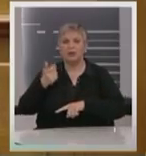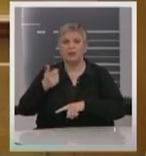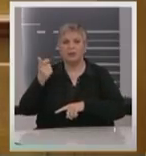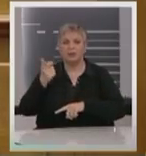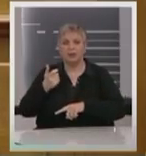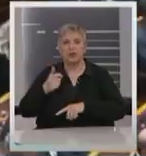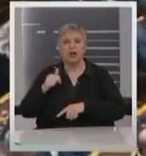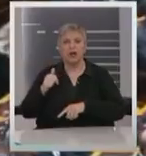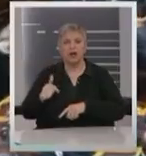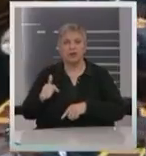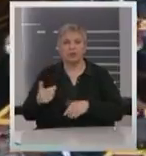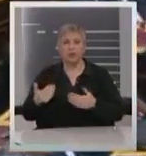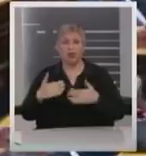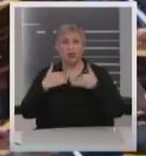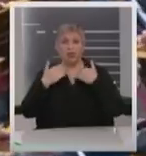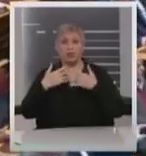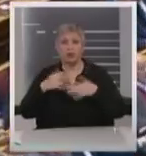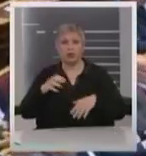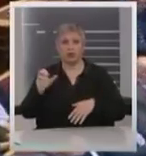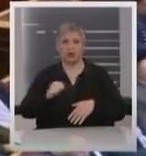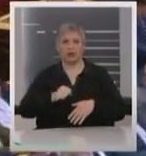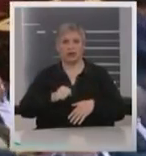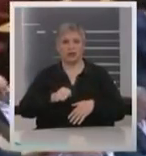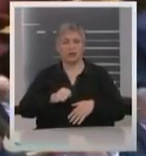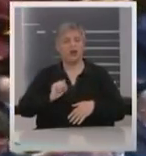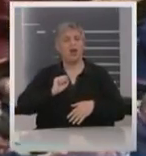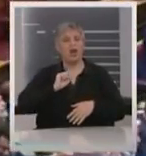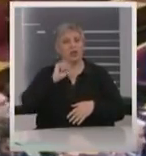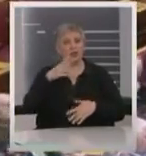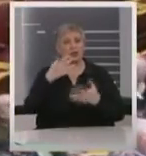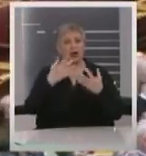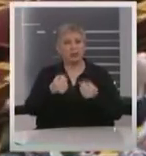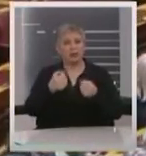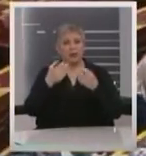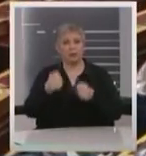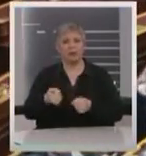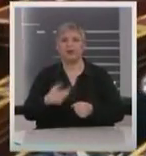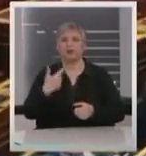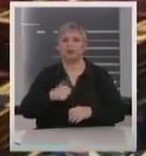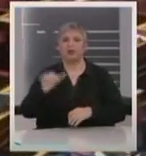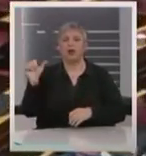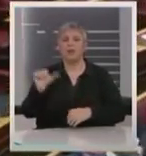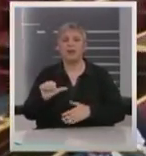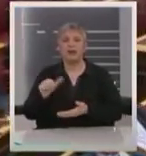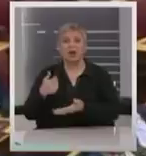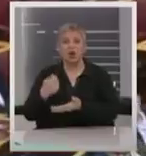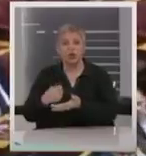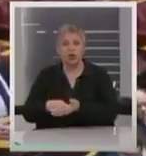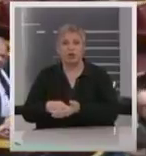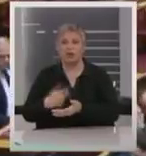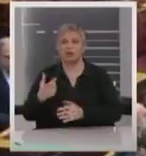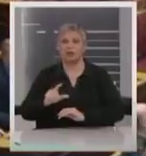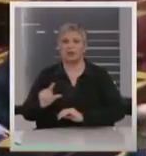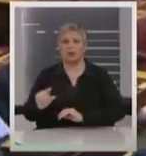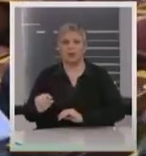ρευστότητα που υπήρχε στις διεθνείς αγορές. Δεν μπόρεσε να αξιοποιήσει χαμηλές τιμές πετρελαίου και ένα εξαιρετικά